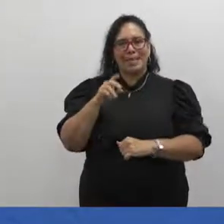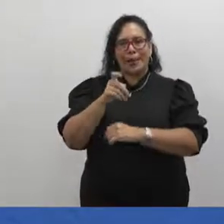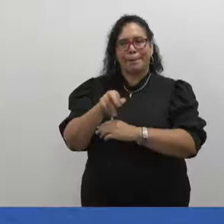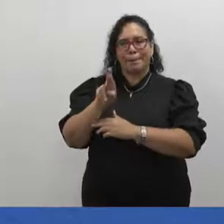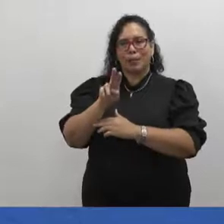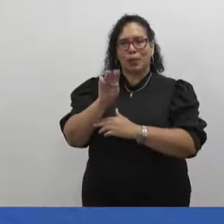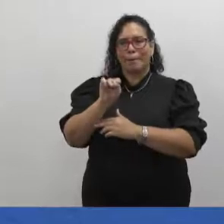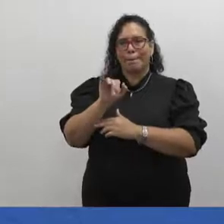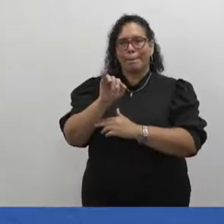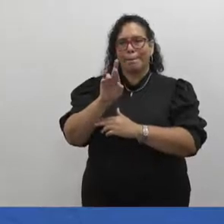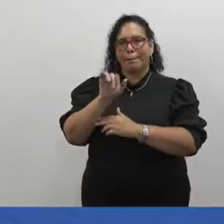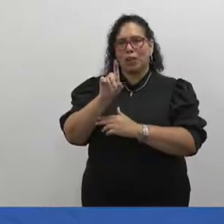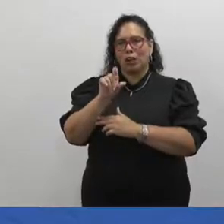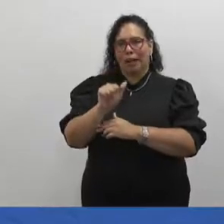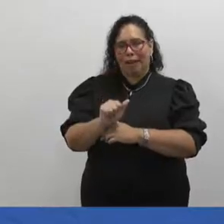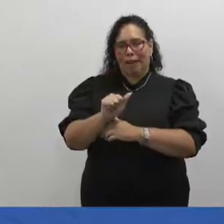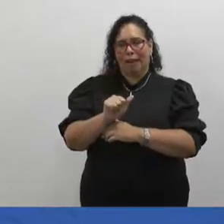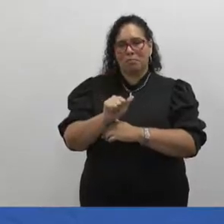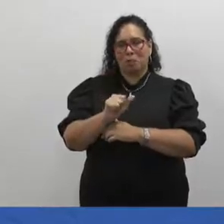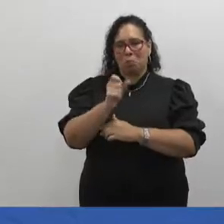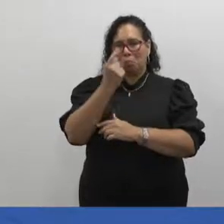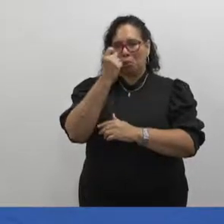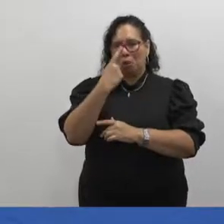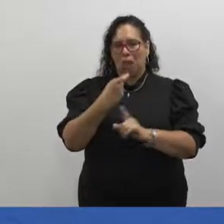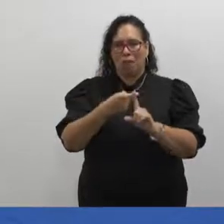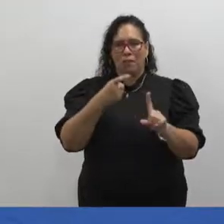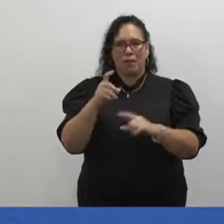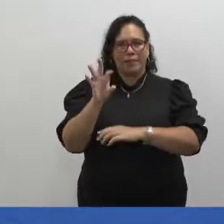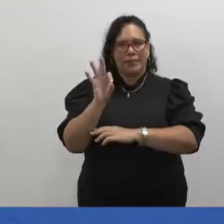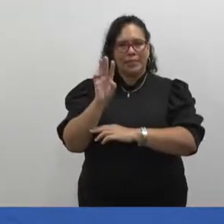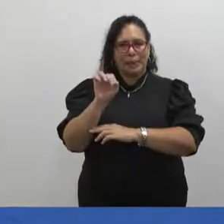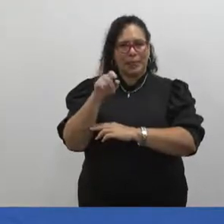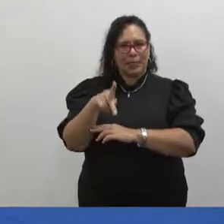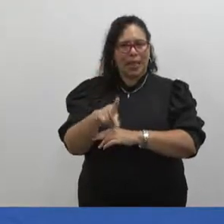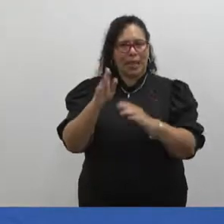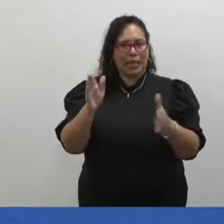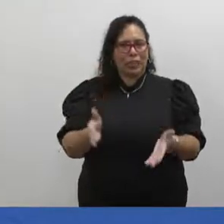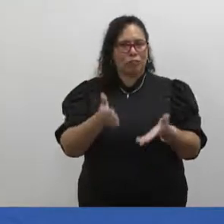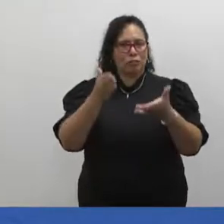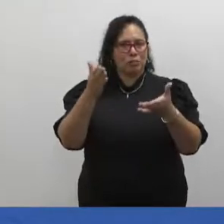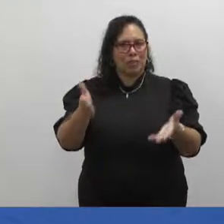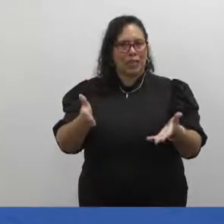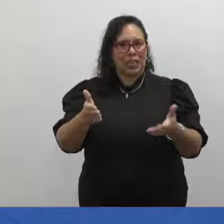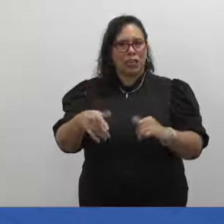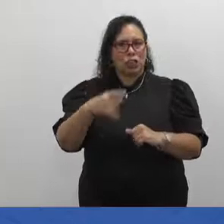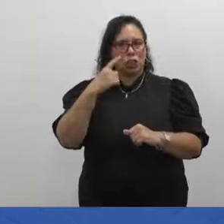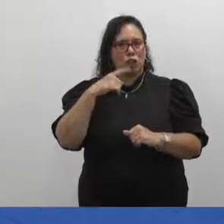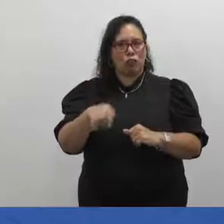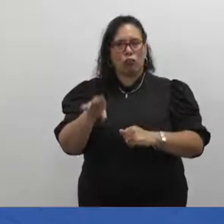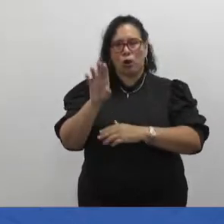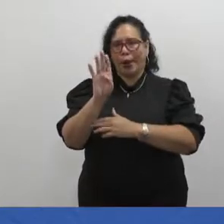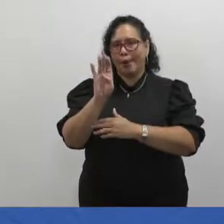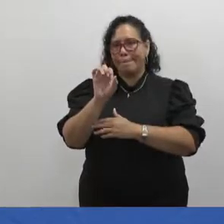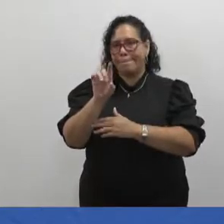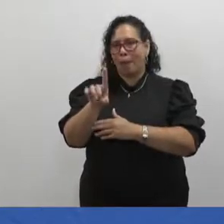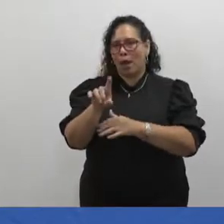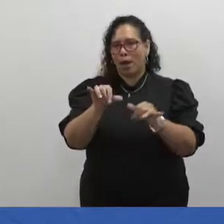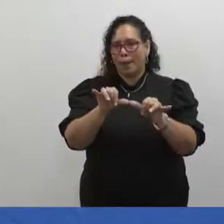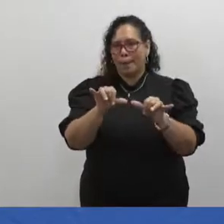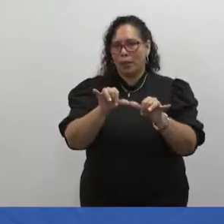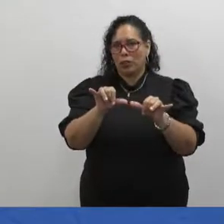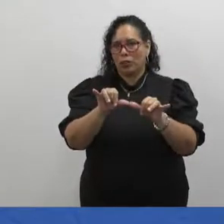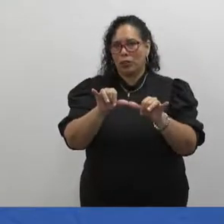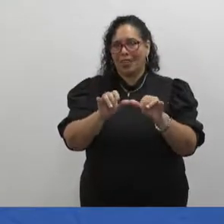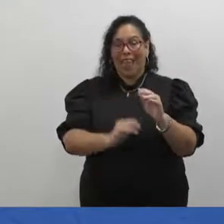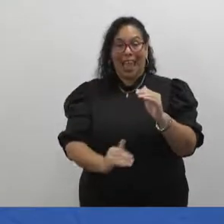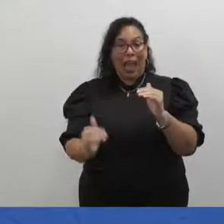lại mình tính về phần tin rằng cầm đầu mấy trong bộ hệ thống nói chuyện là phần cái